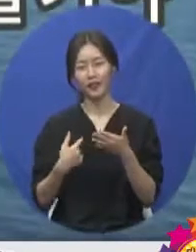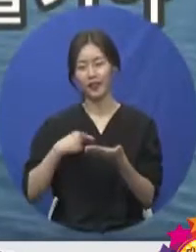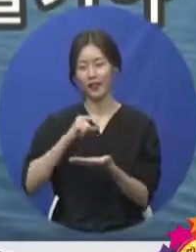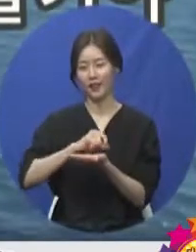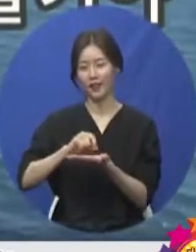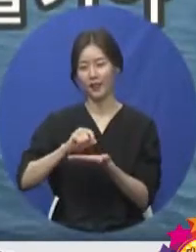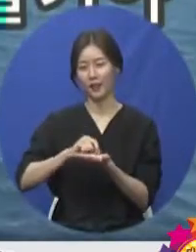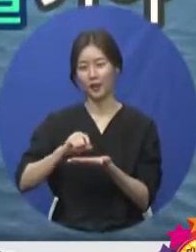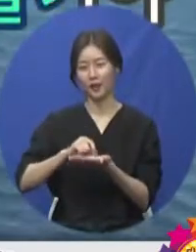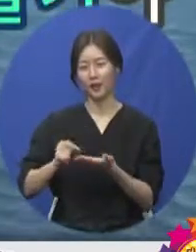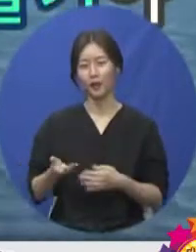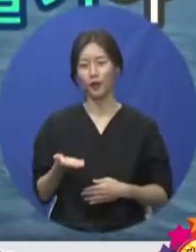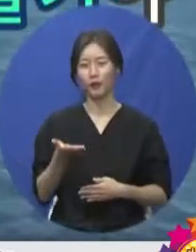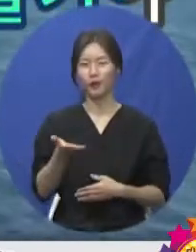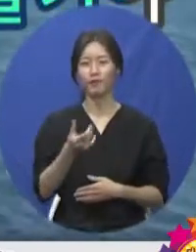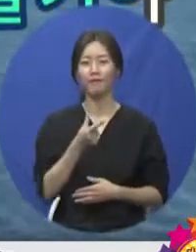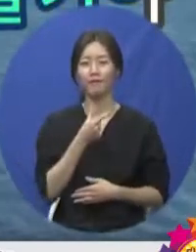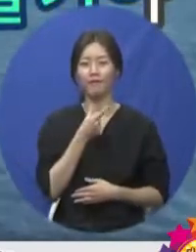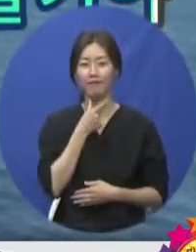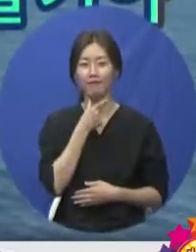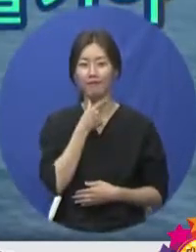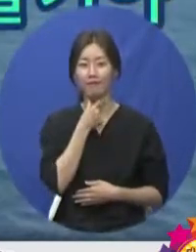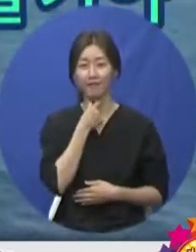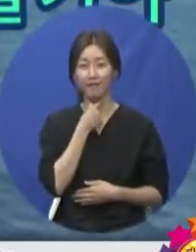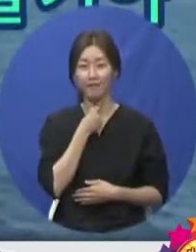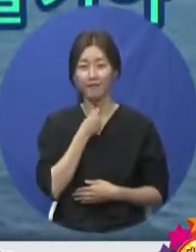영수증을 써줄 거야.